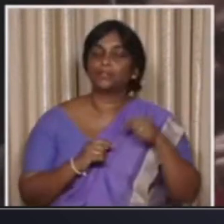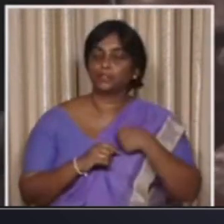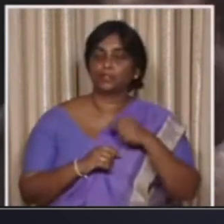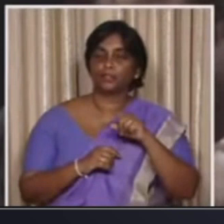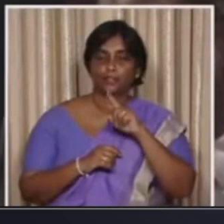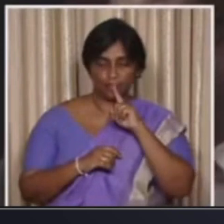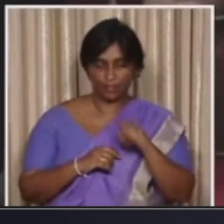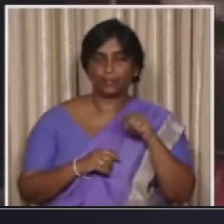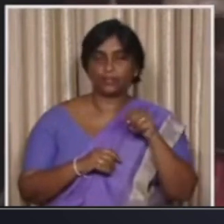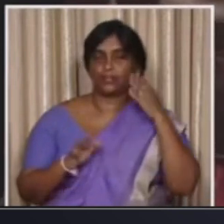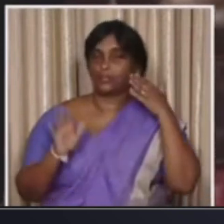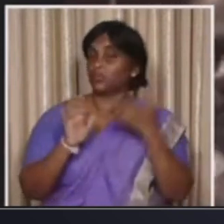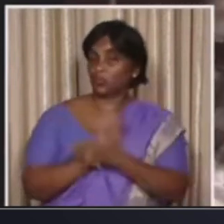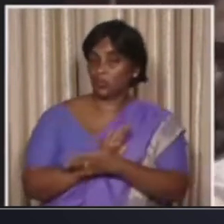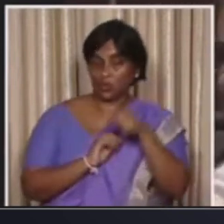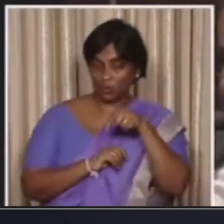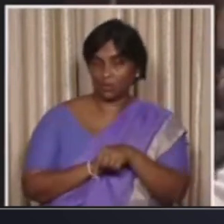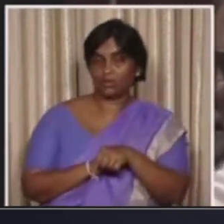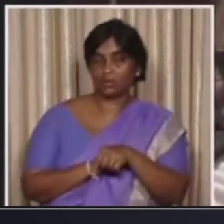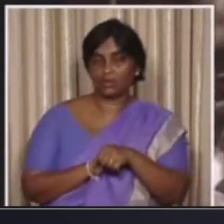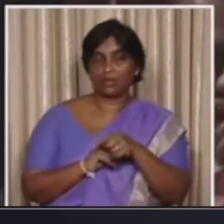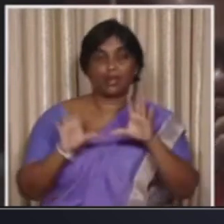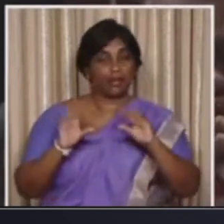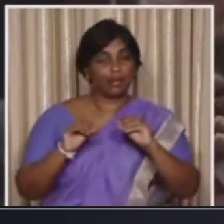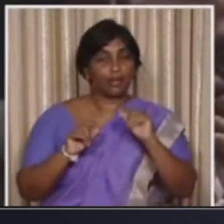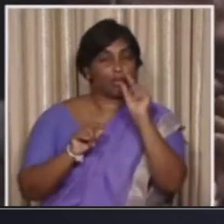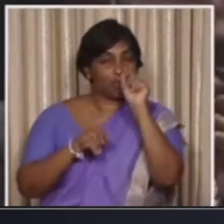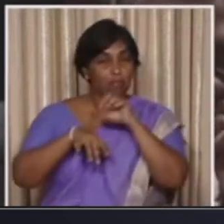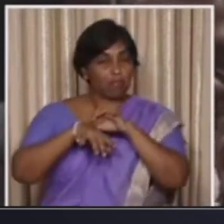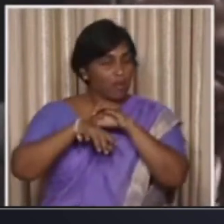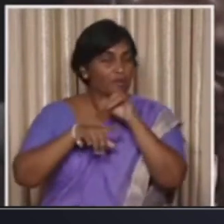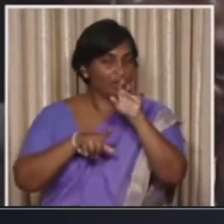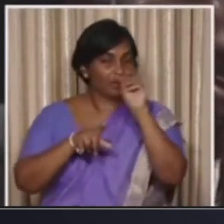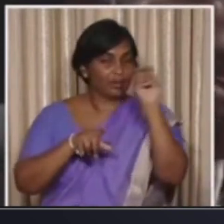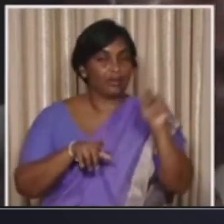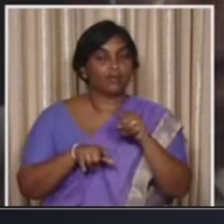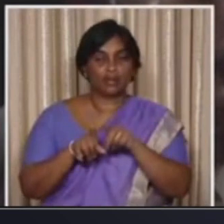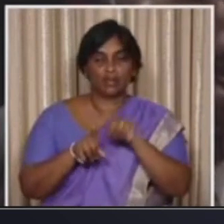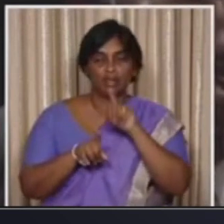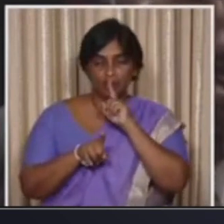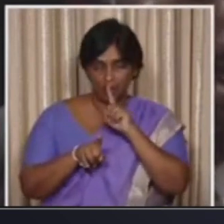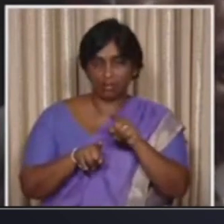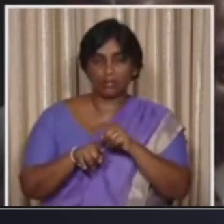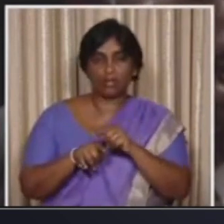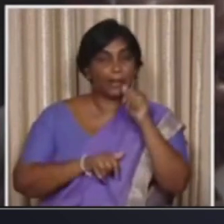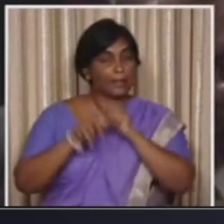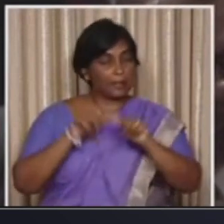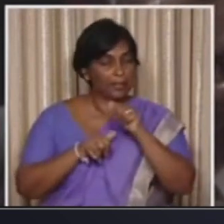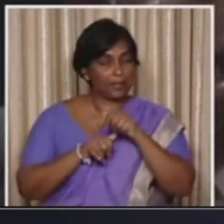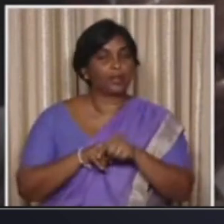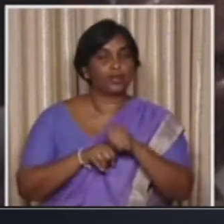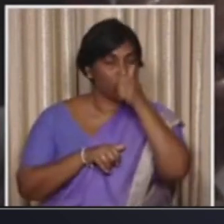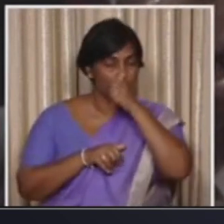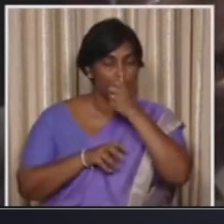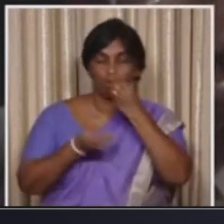awa, me kotta ura hidabu, ali makuna gan api kiuwa. Human ni merala bini kian awa, ausade,